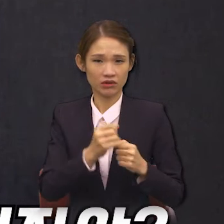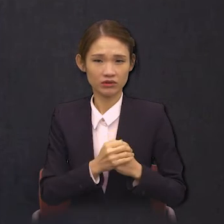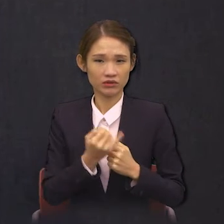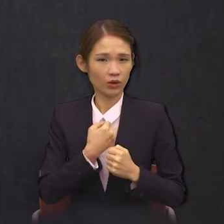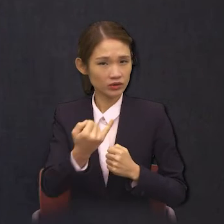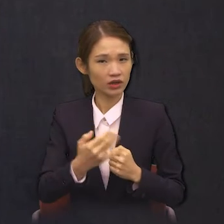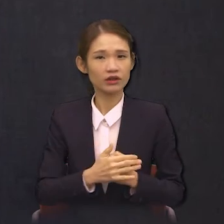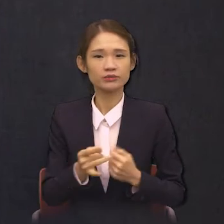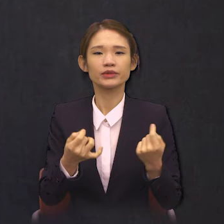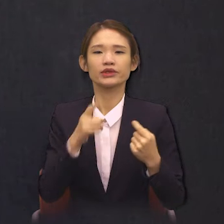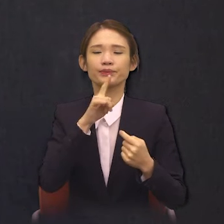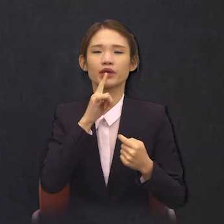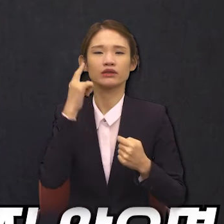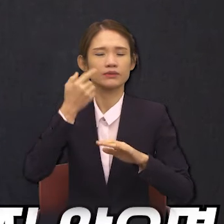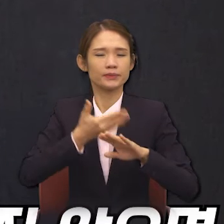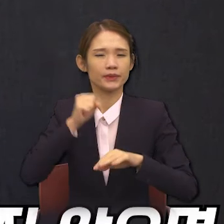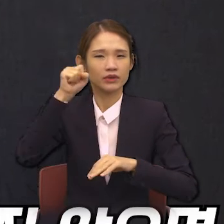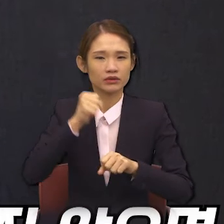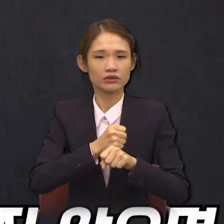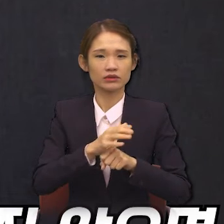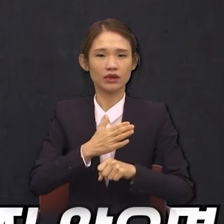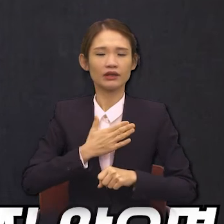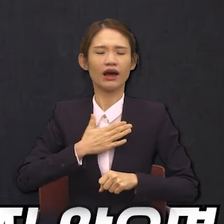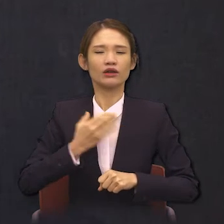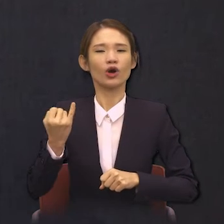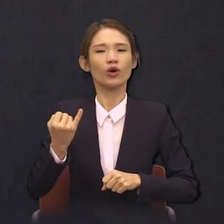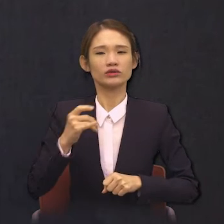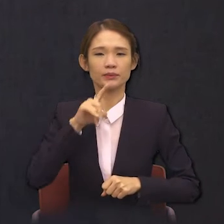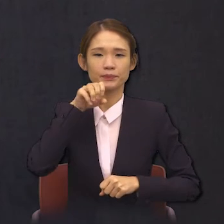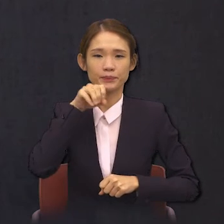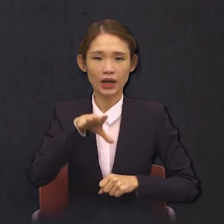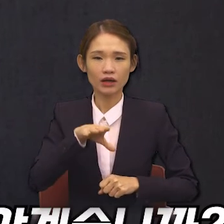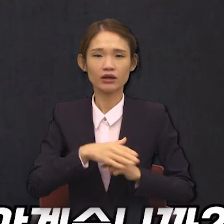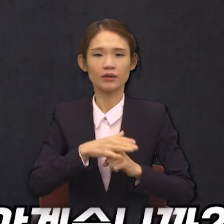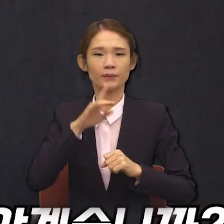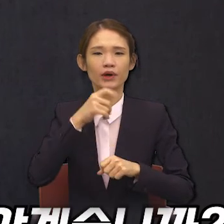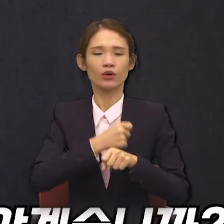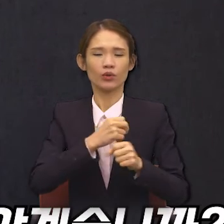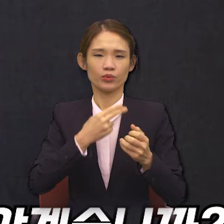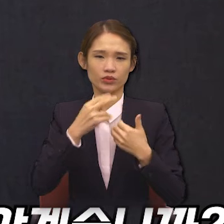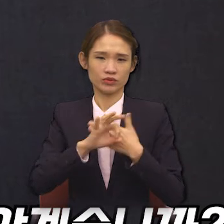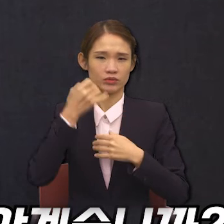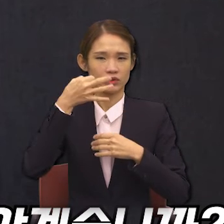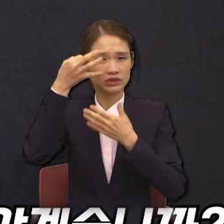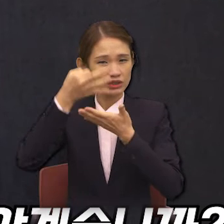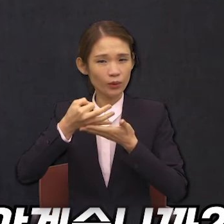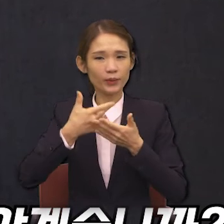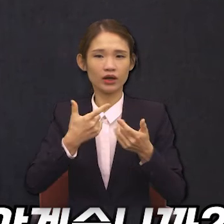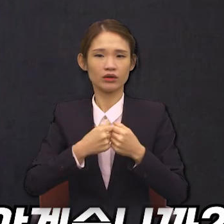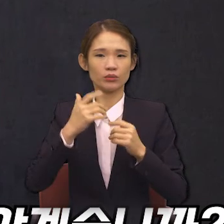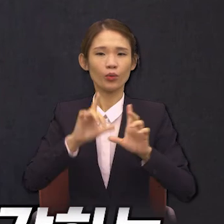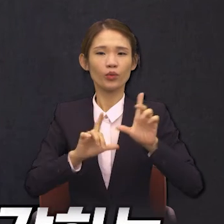여자야? 이런 말들에 저항해서 난 그래도 여자라는 말을 하지 않으면 생존하기가 어렵거든요. 근데 그걸 인정받으려면 어떤 모습을